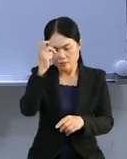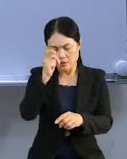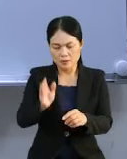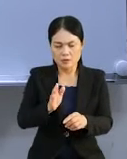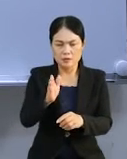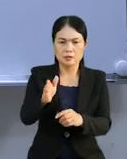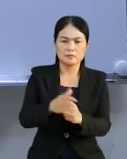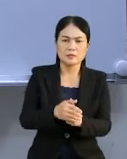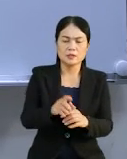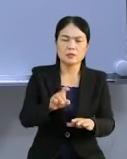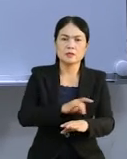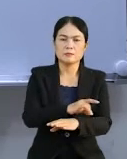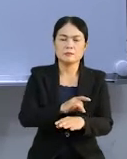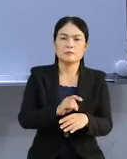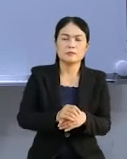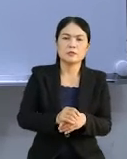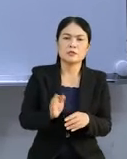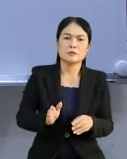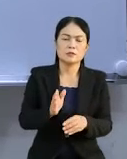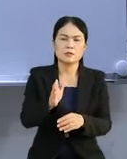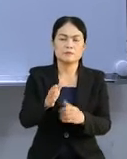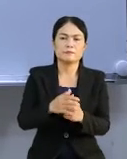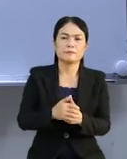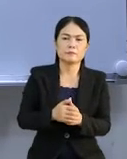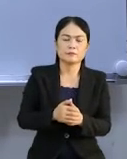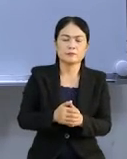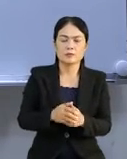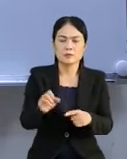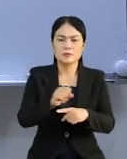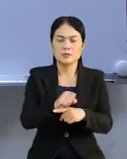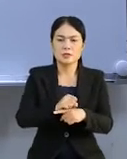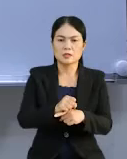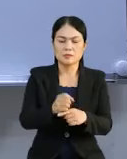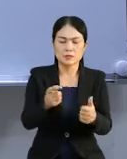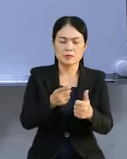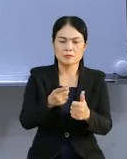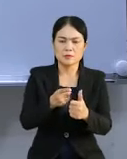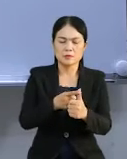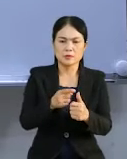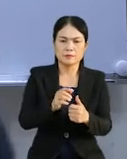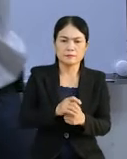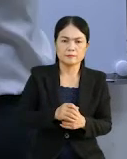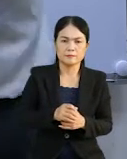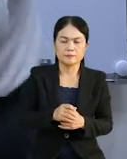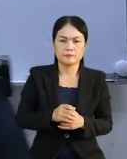chà rồi dạ bê ôi lươn chương lùm hạt môn môn chà